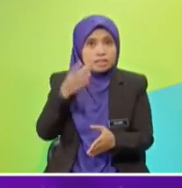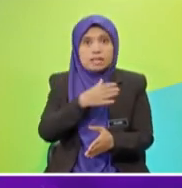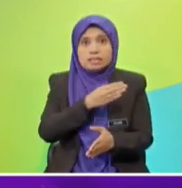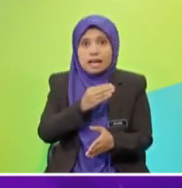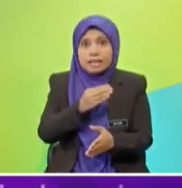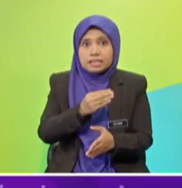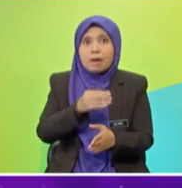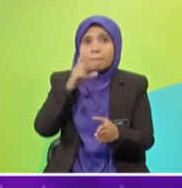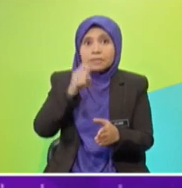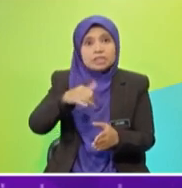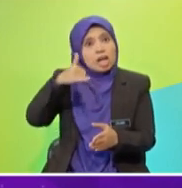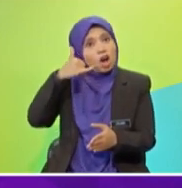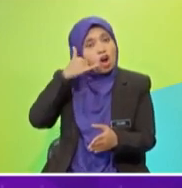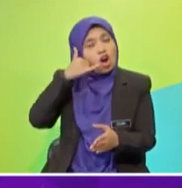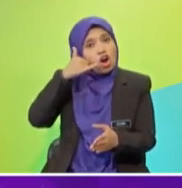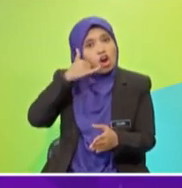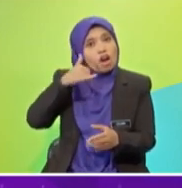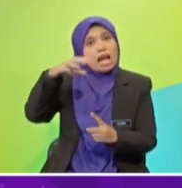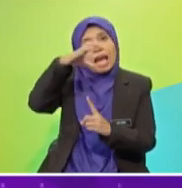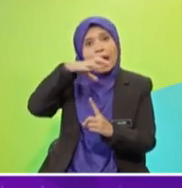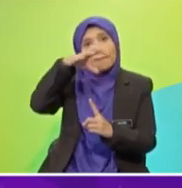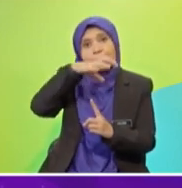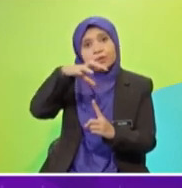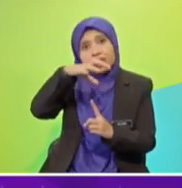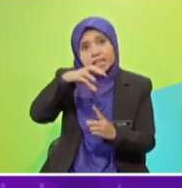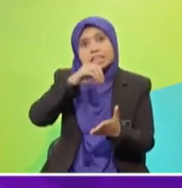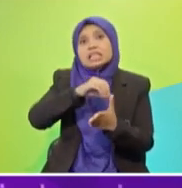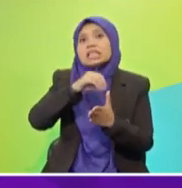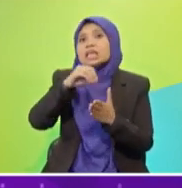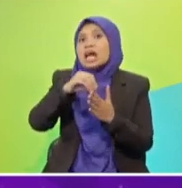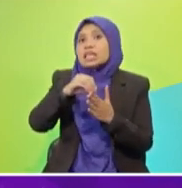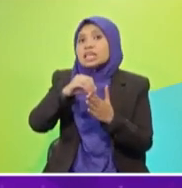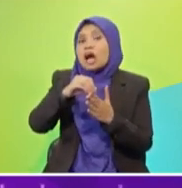hubungi ambulans ataupun apa